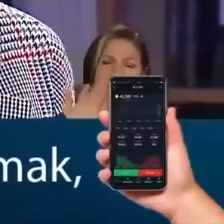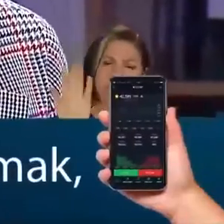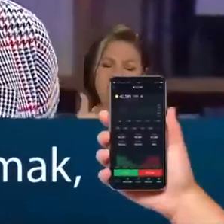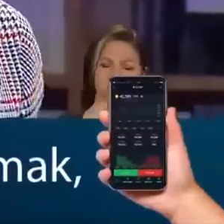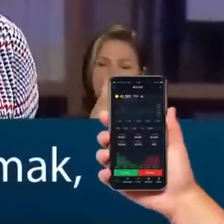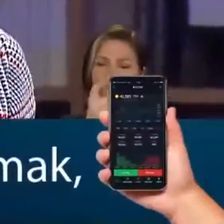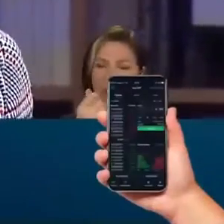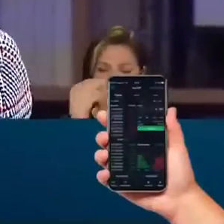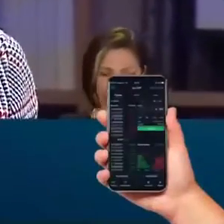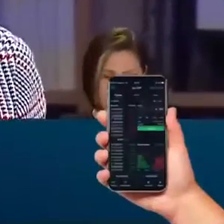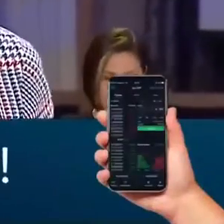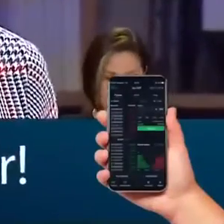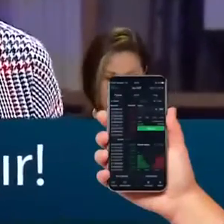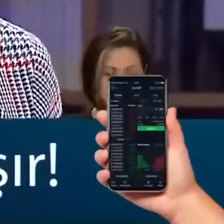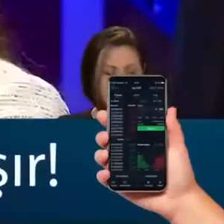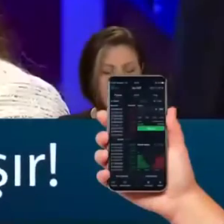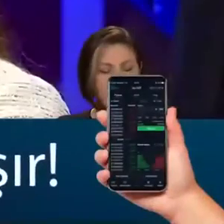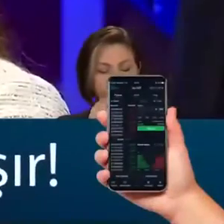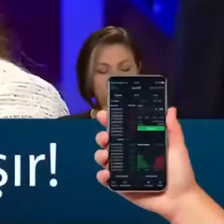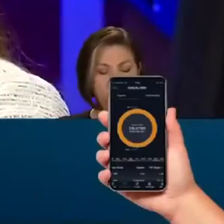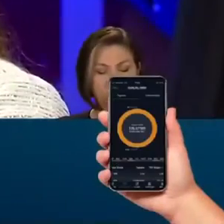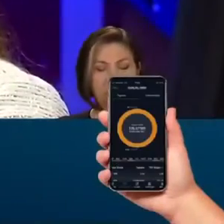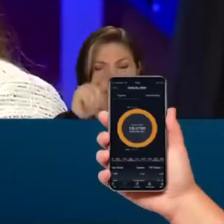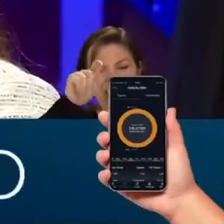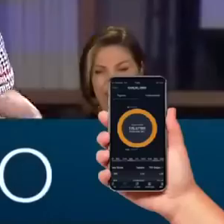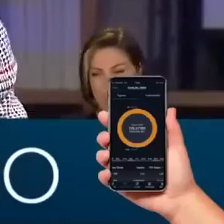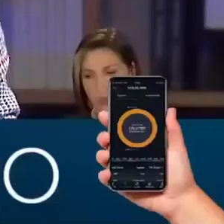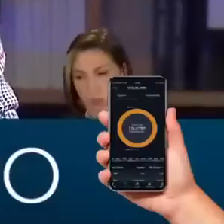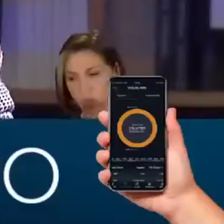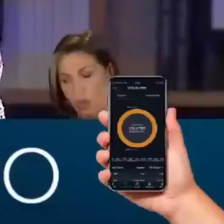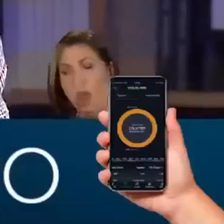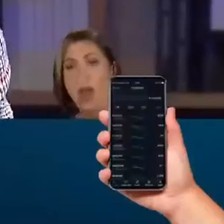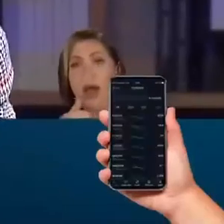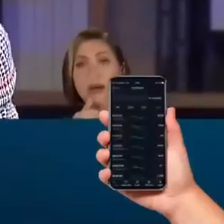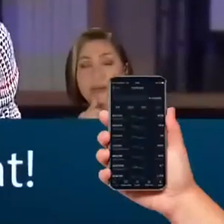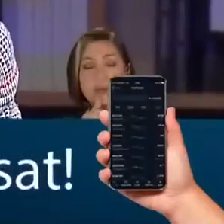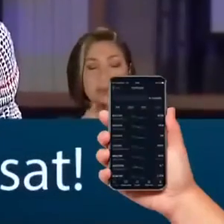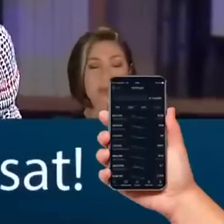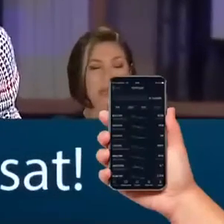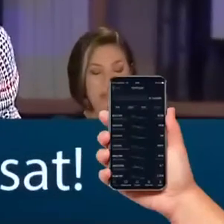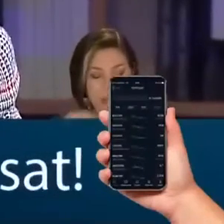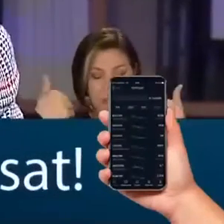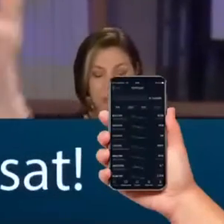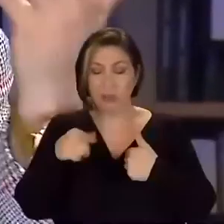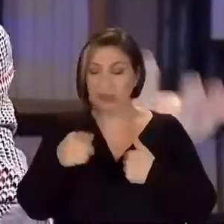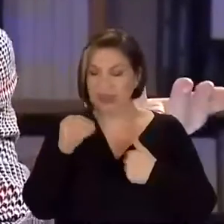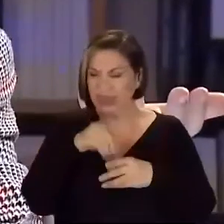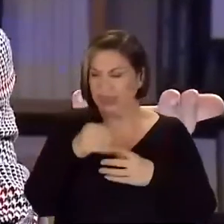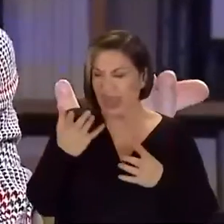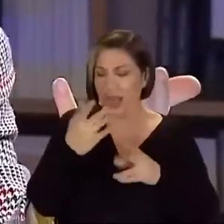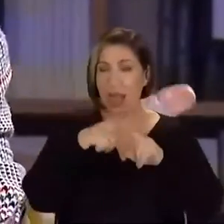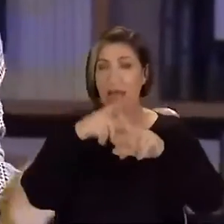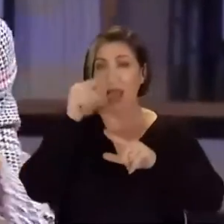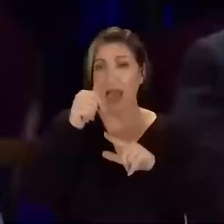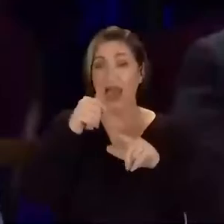bir 100 lira para ver. Bir de ya da o 100 lirayı kredi kartına koy. Adamın tavrında adamın Ali